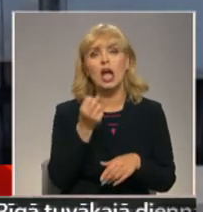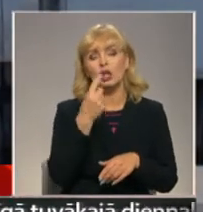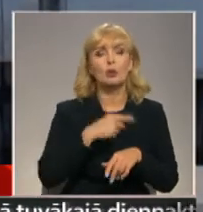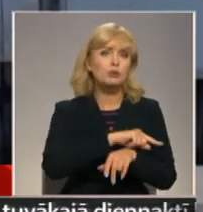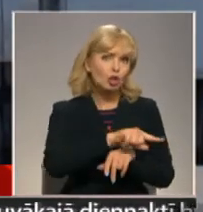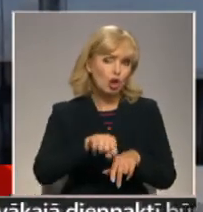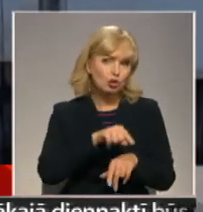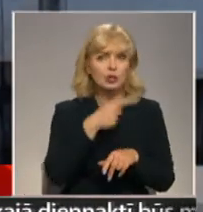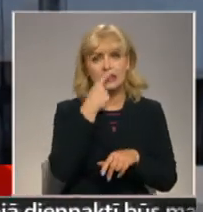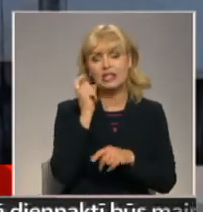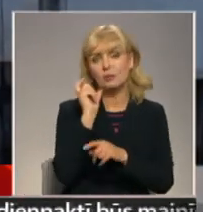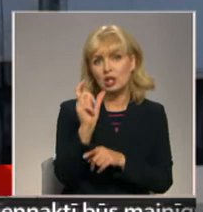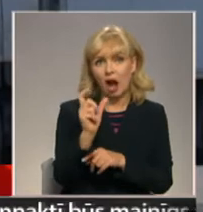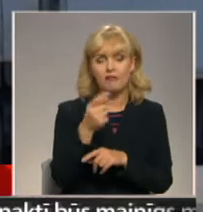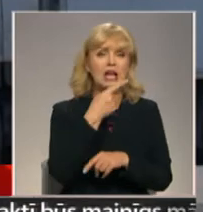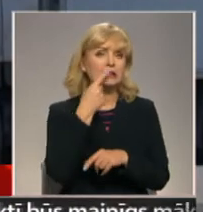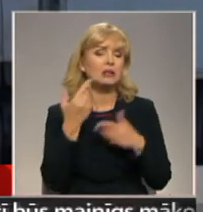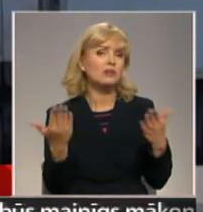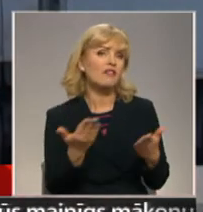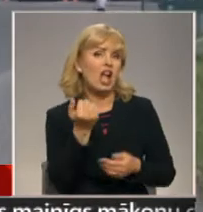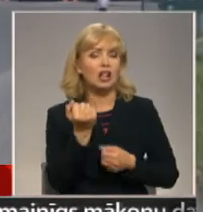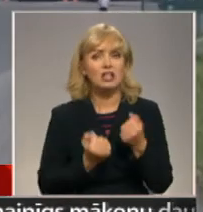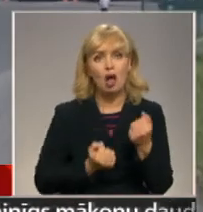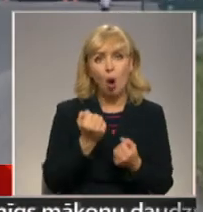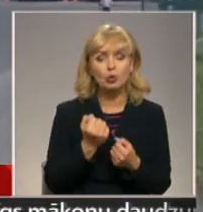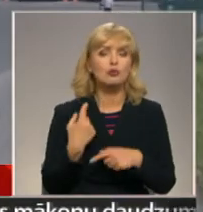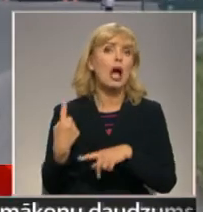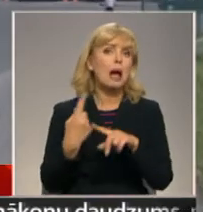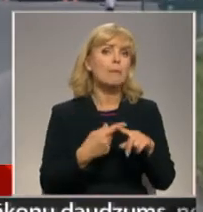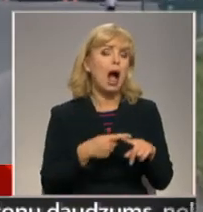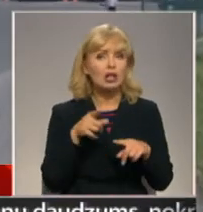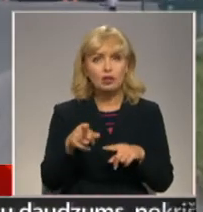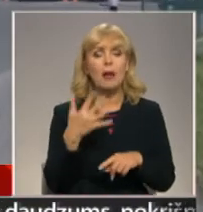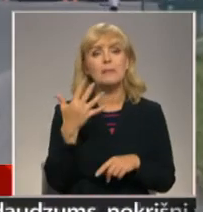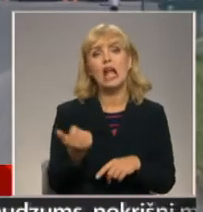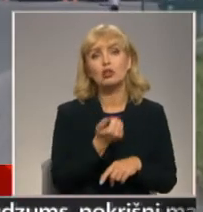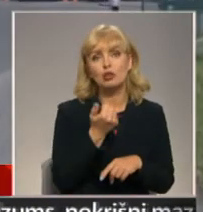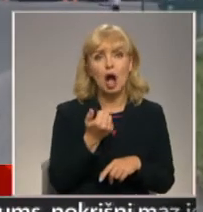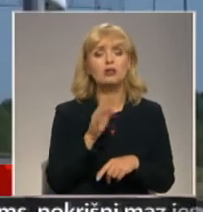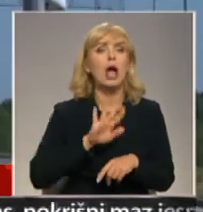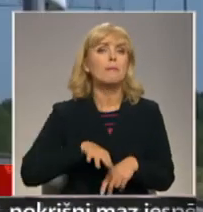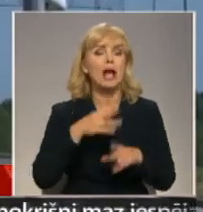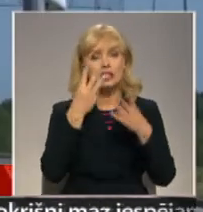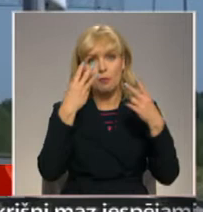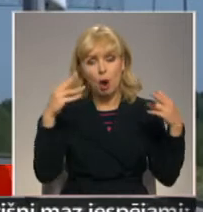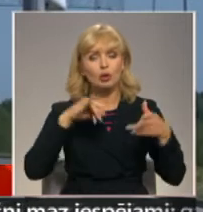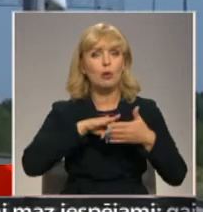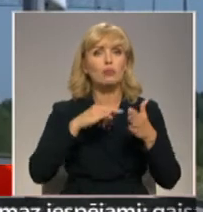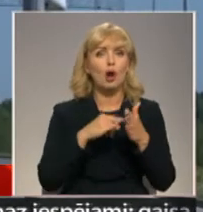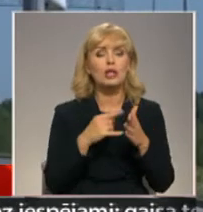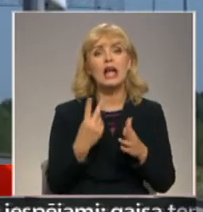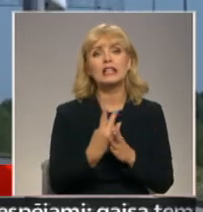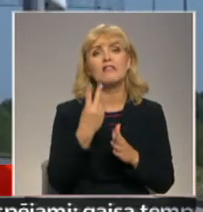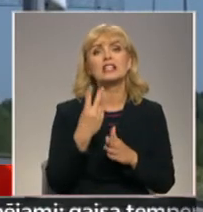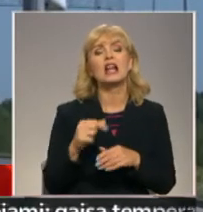stundu laikā ir 100 kravas un 100 vieglās automašīnas. Baltkrievijas pusē jau 5 gadus pēc modernizācijas projekta tas ir vismaz divas